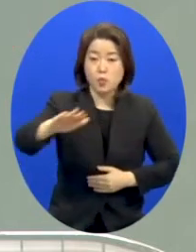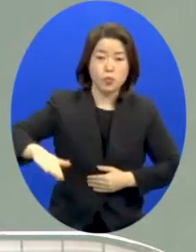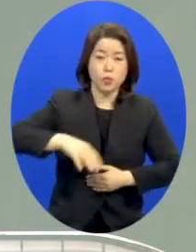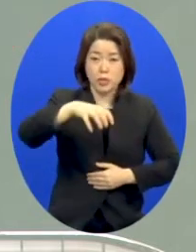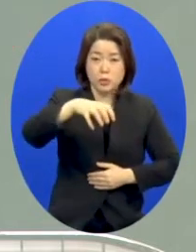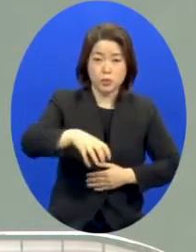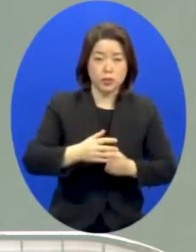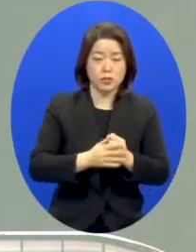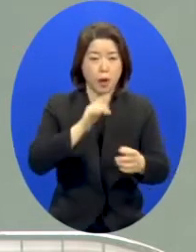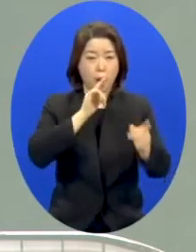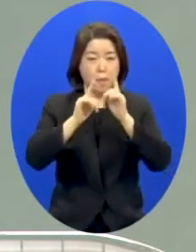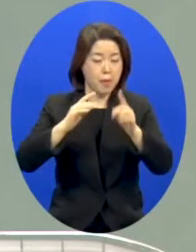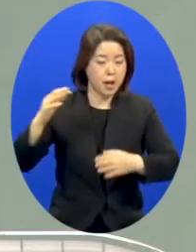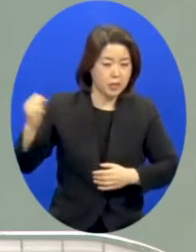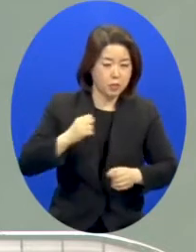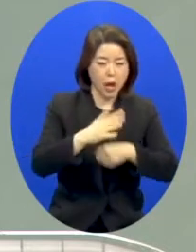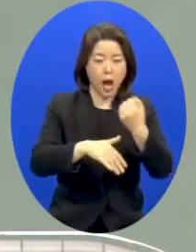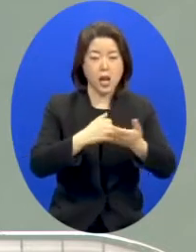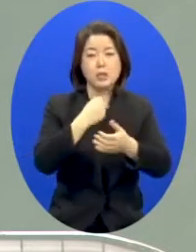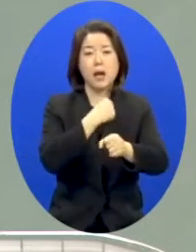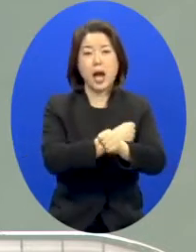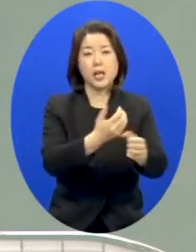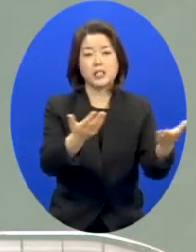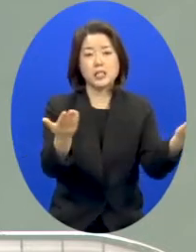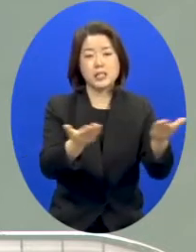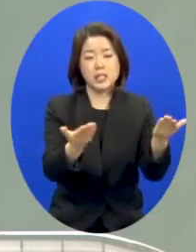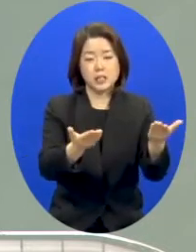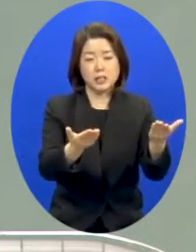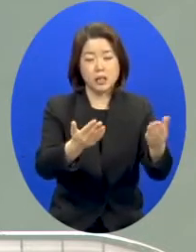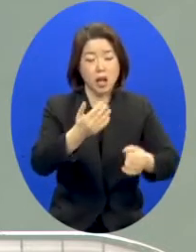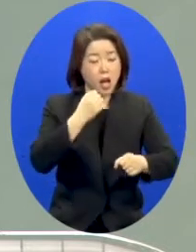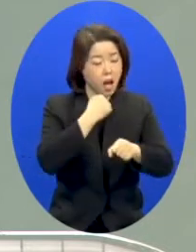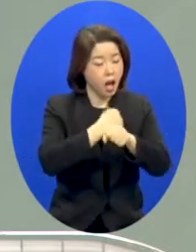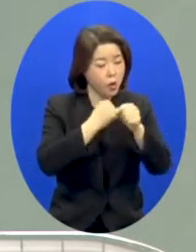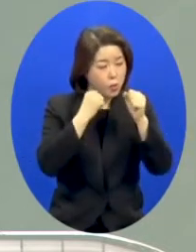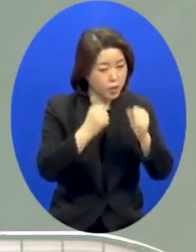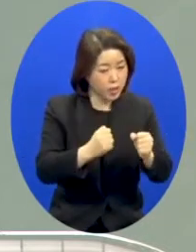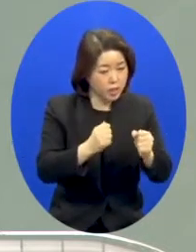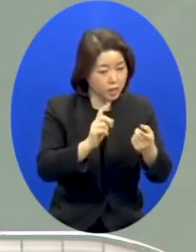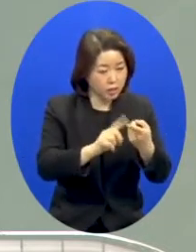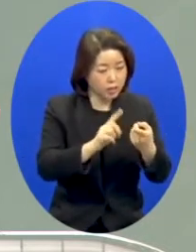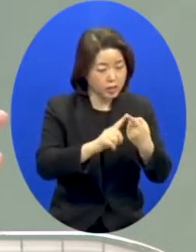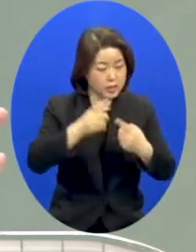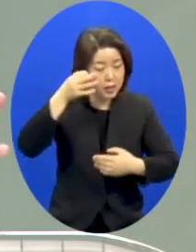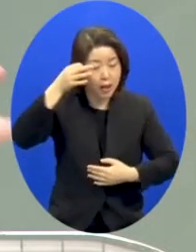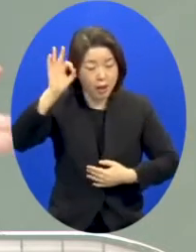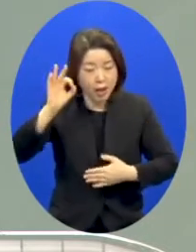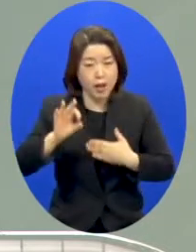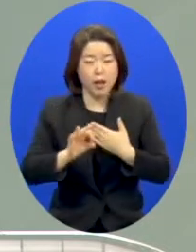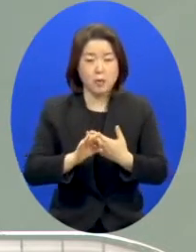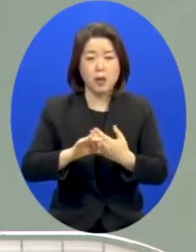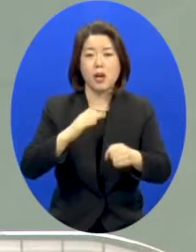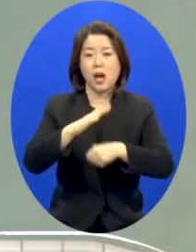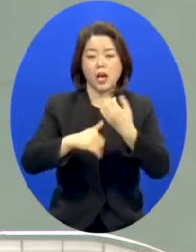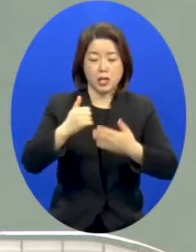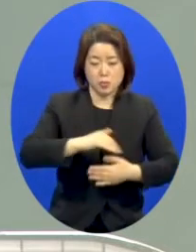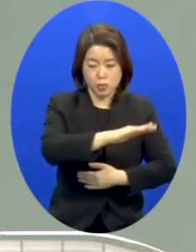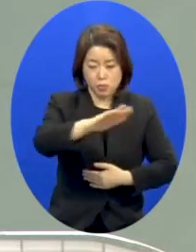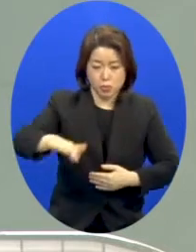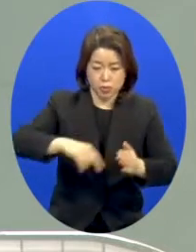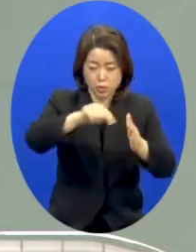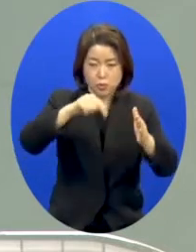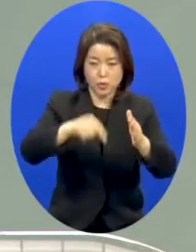말씀으로 하나님이 하실 일을 하신다는 것이 깨달아 지게 되면 우리는 하나님이 우리 가운데 일하심을 보게 됩니다